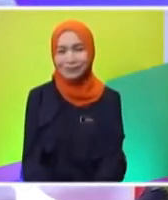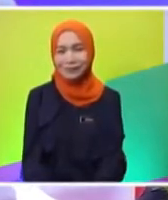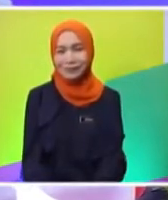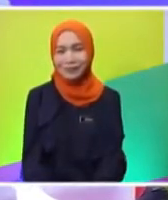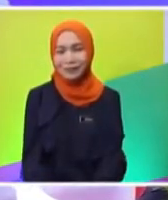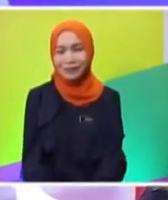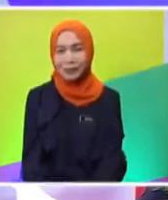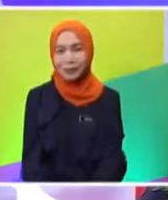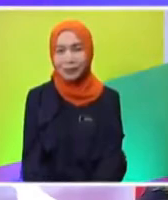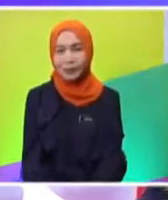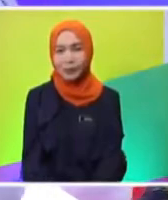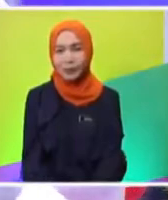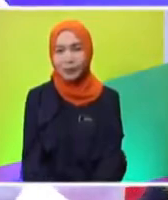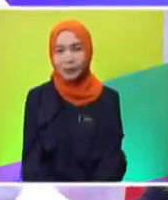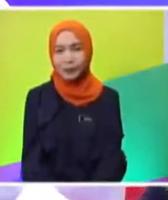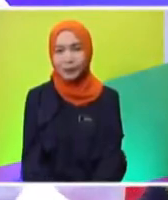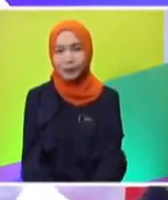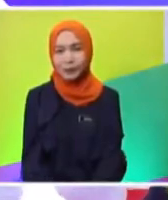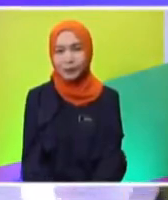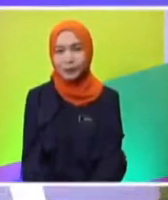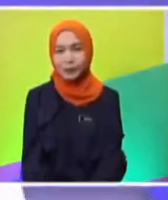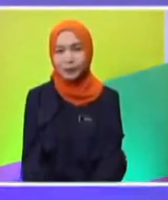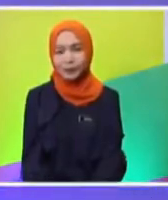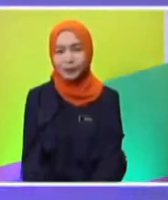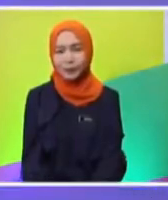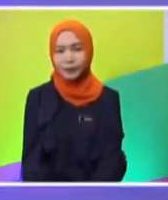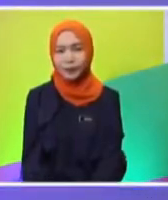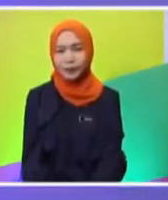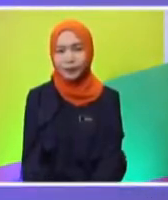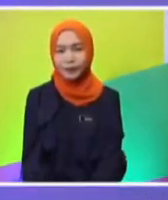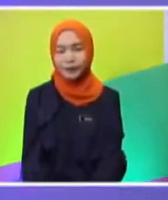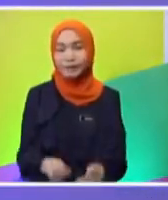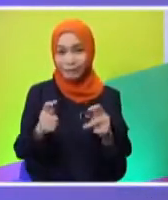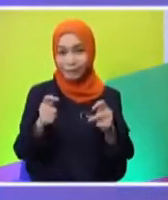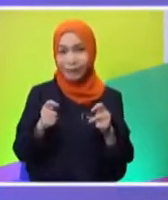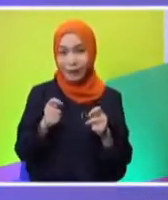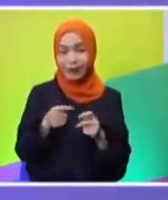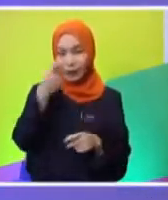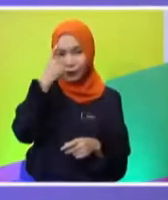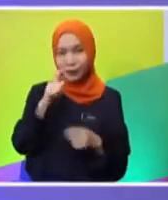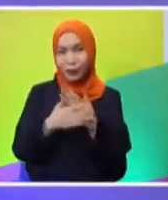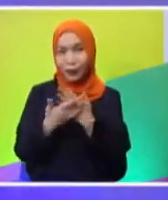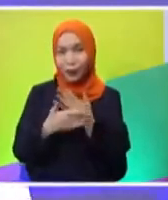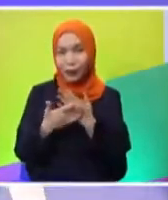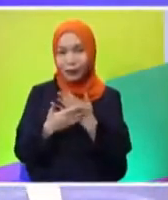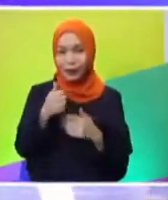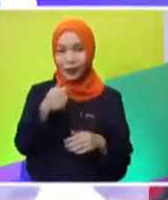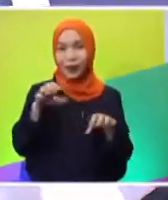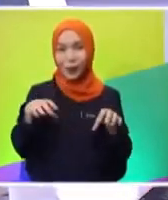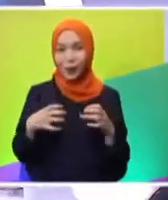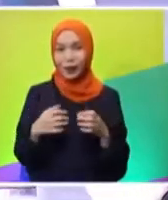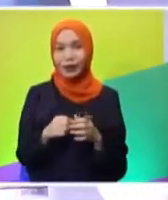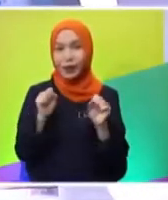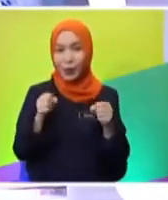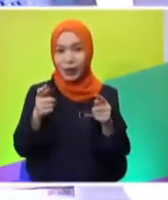nunggu nunggu saja tarian tadi gini Oke